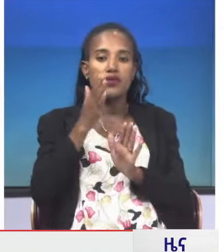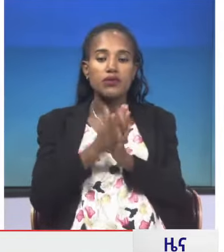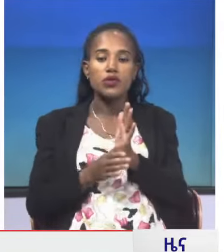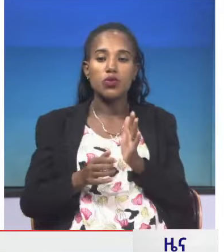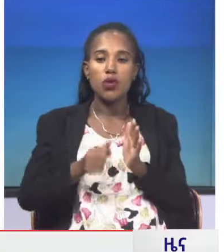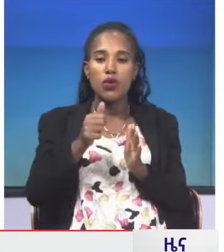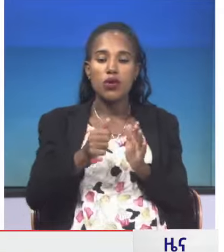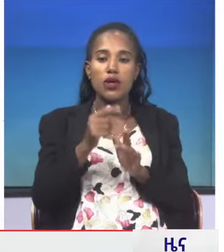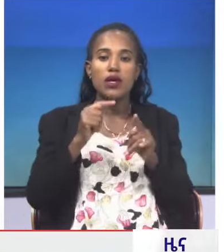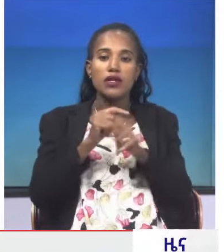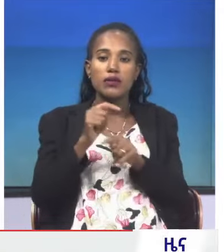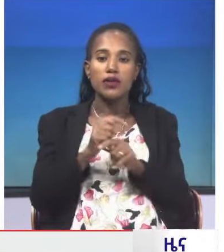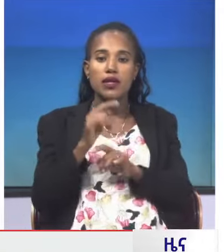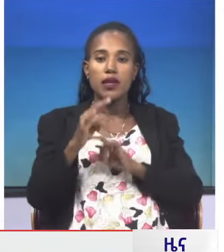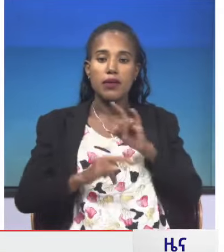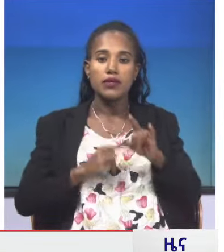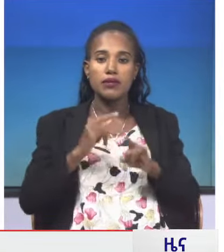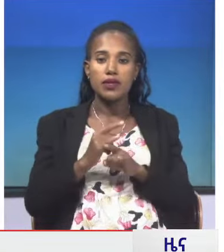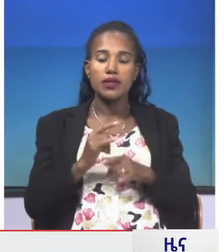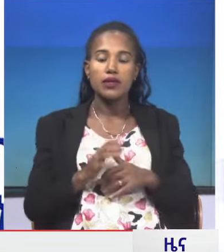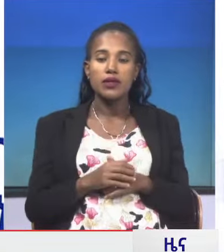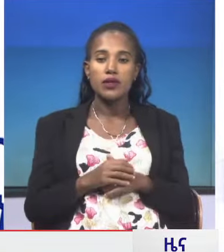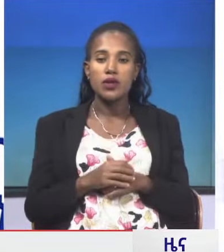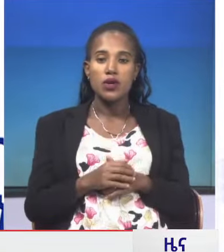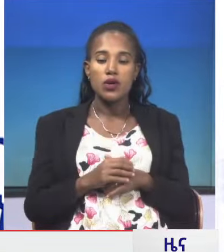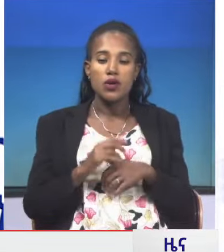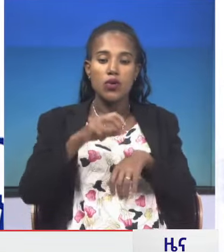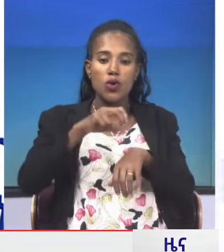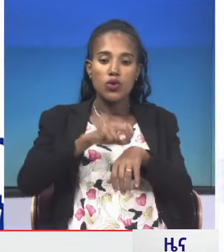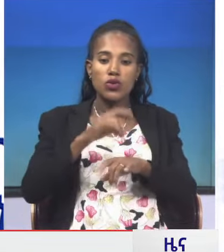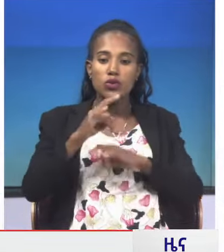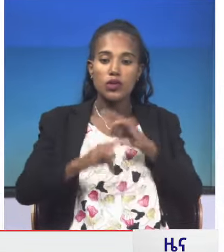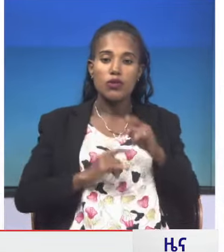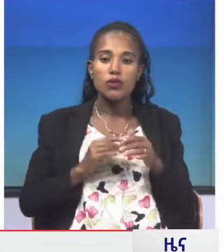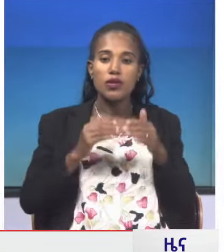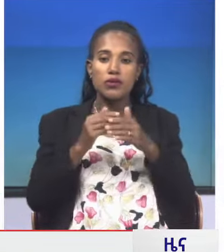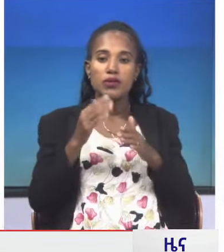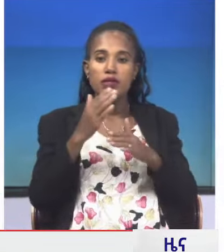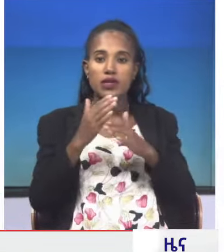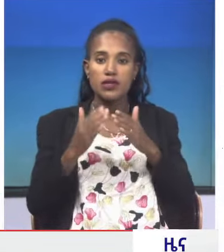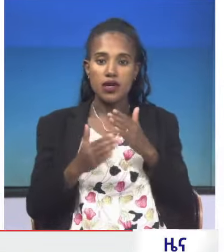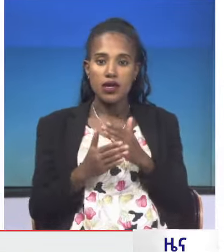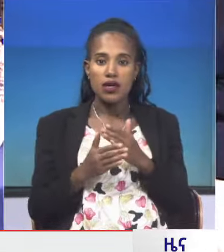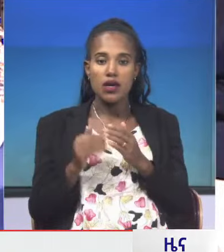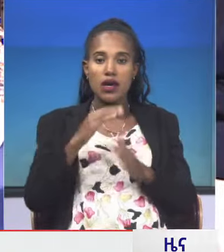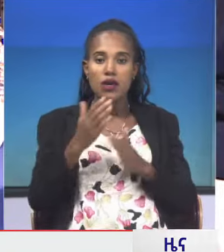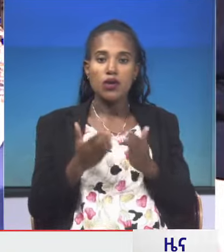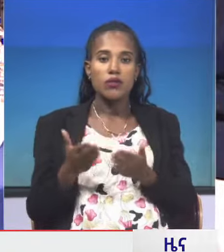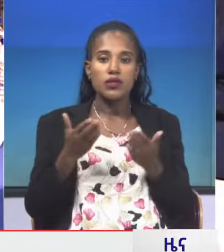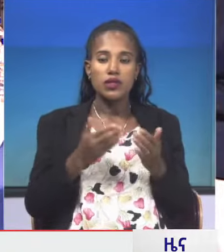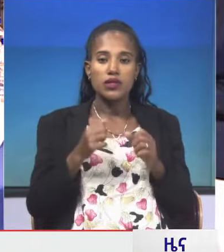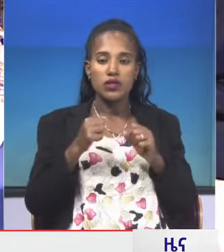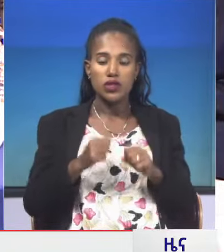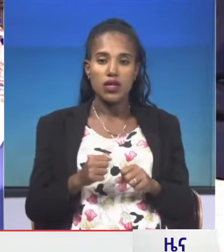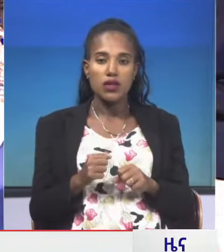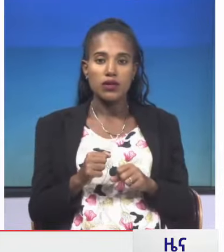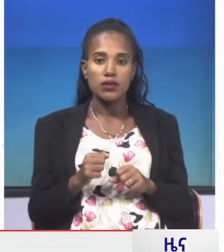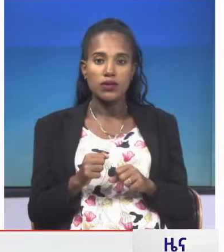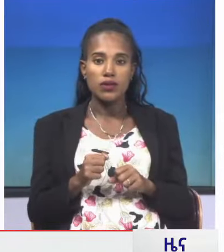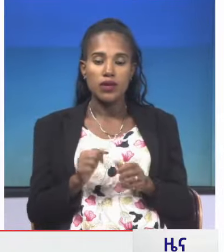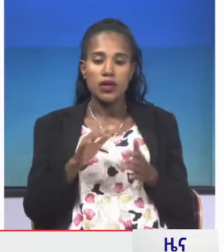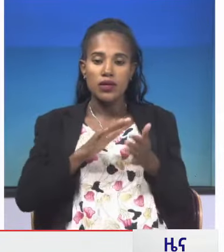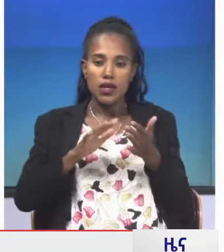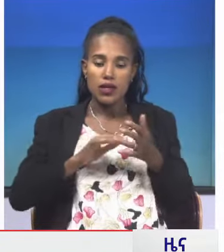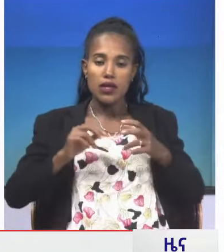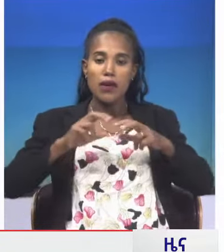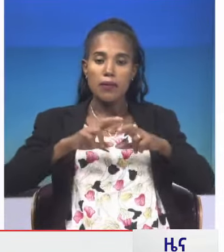ዋና ዋና ተግባራትን ለማዘመን ወቅቱ ዘመኑ በደረሰበት ደረጃ አገልግሎት መስጠት እንዲቻል